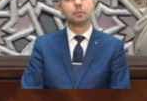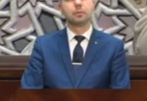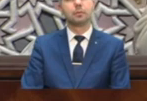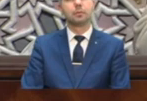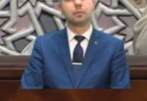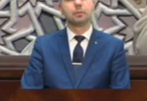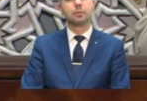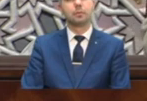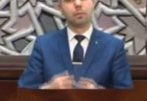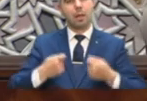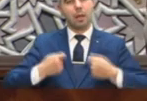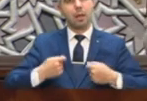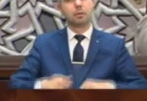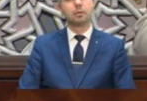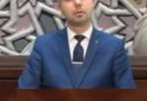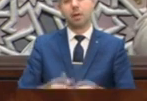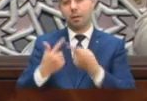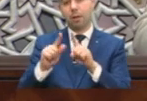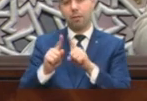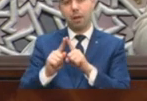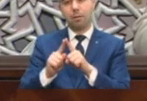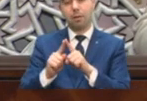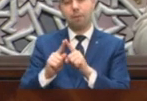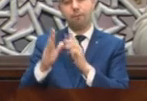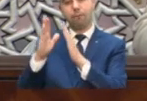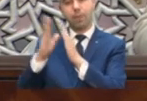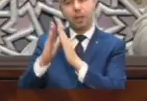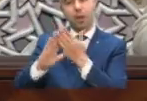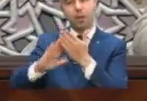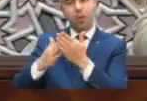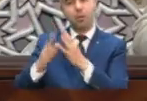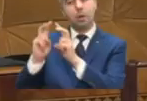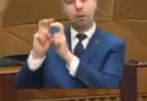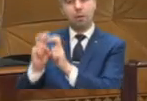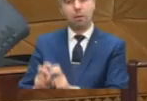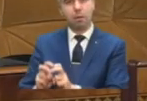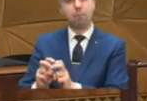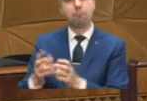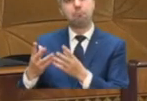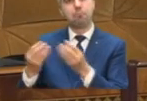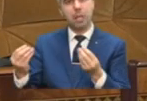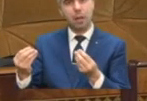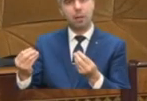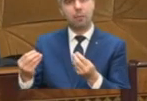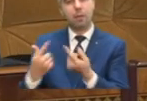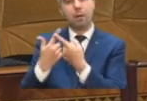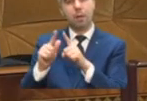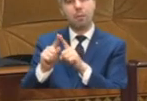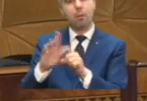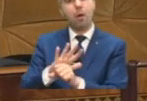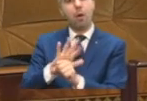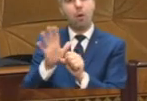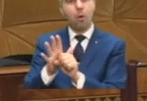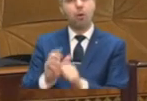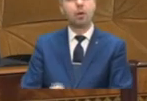سيدة الرئيسة تكبد قطاع الإسكان والأنشطة العقارية خسائر فادحة جراء جائحة كورونا